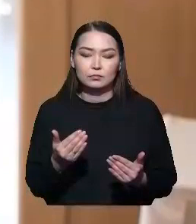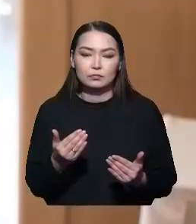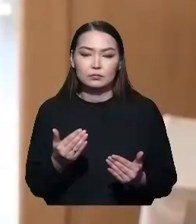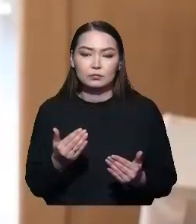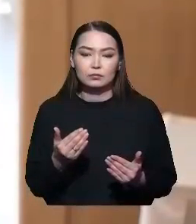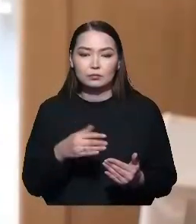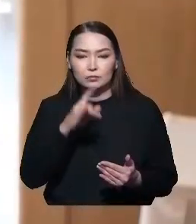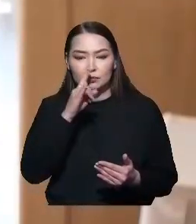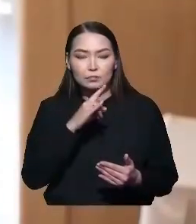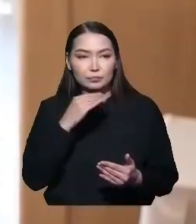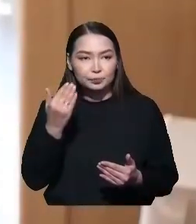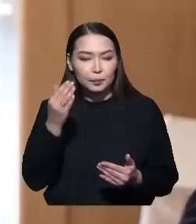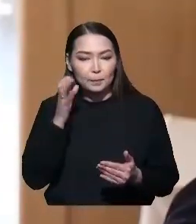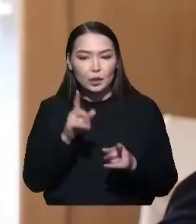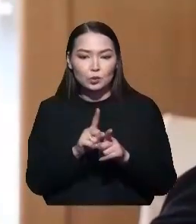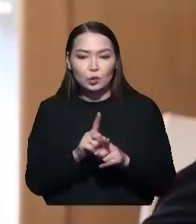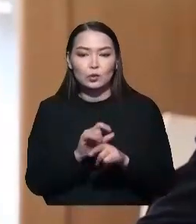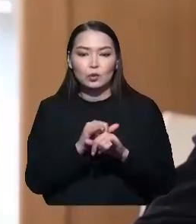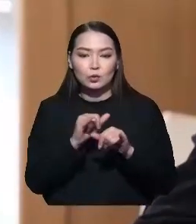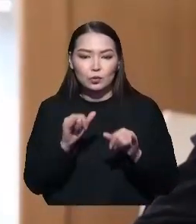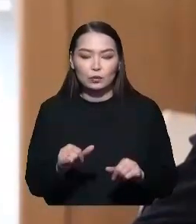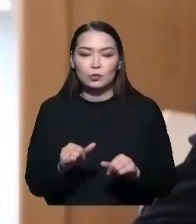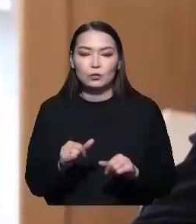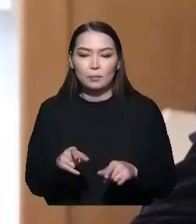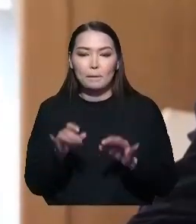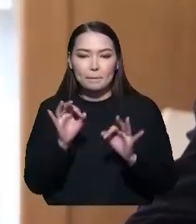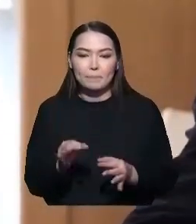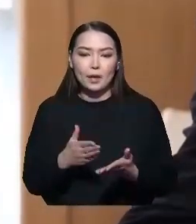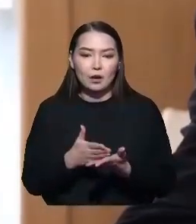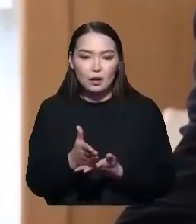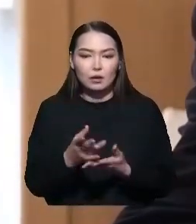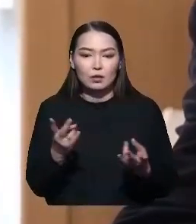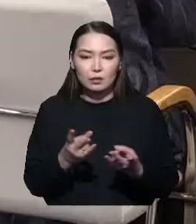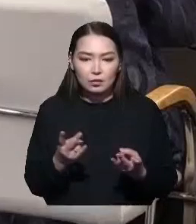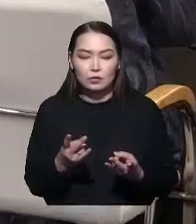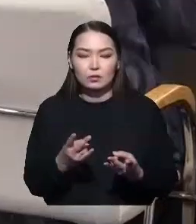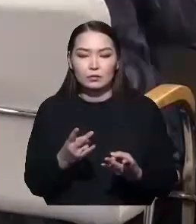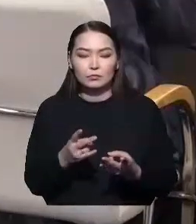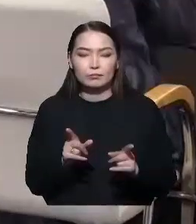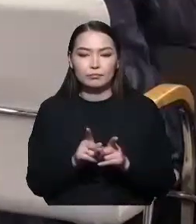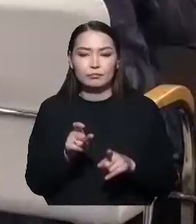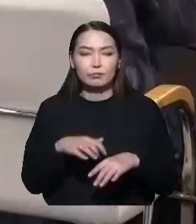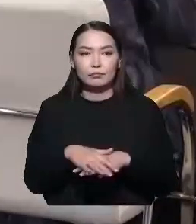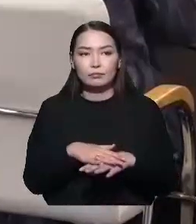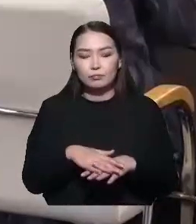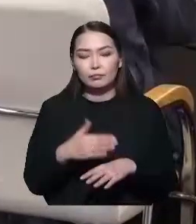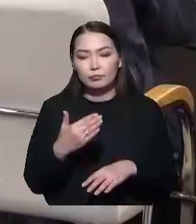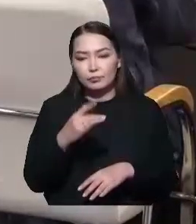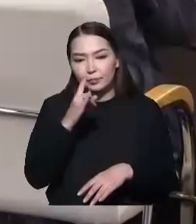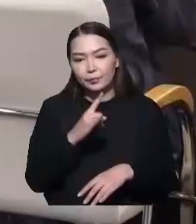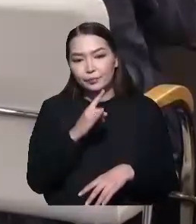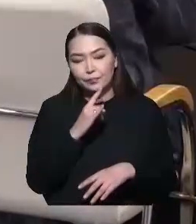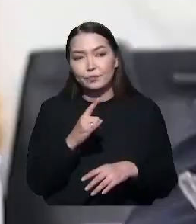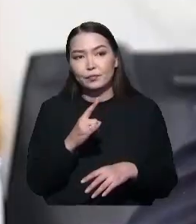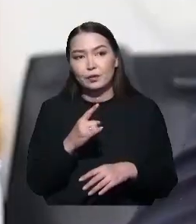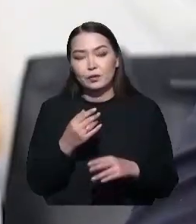Қазақтың бетін ғылымға бұру, жаңа технология бұру, қазақ технократ елі болу керек. Жиында жетіхан жерленген сарайшықты ғылыми